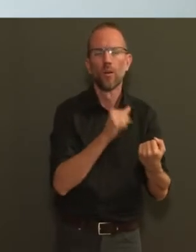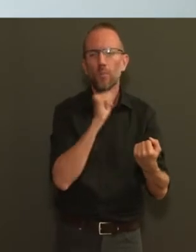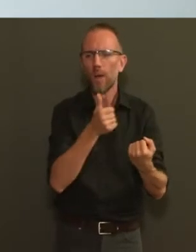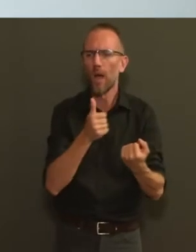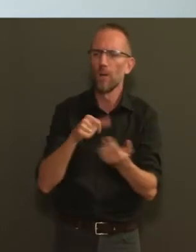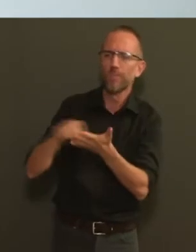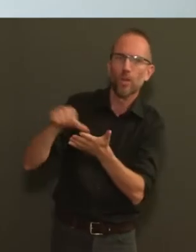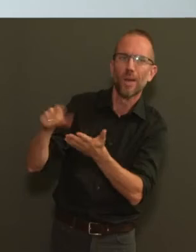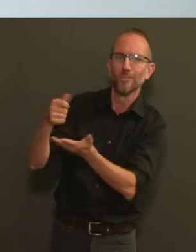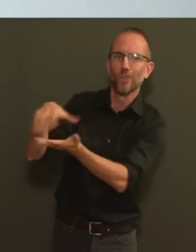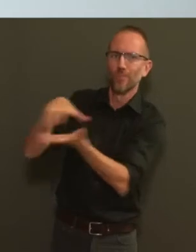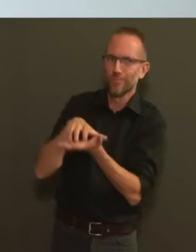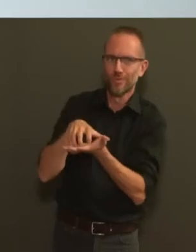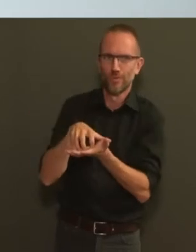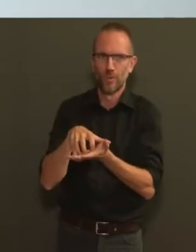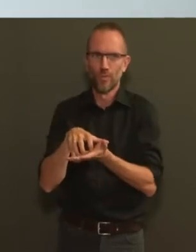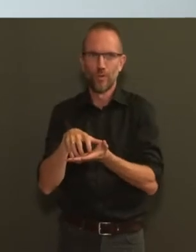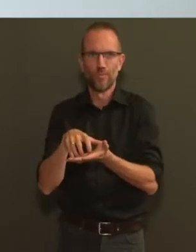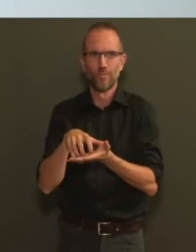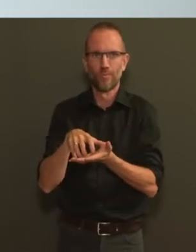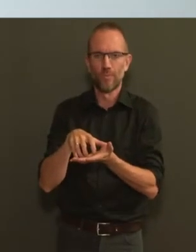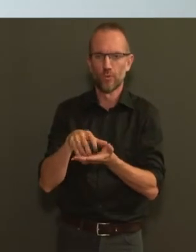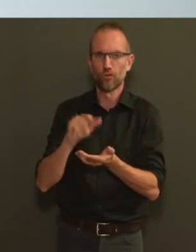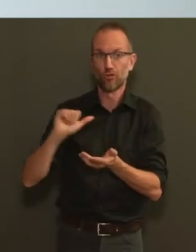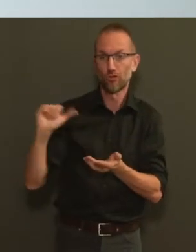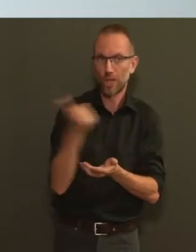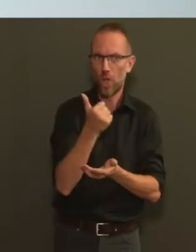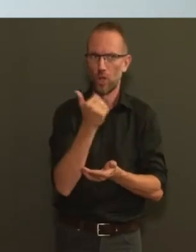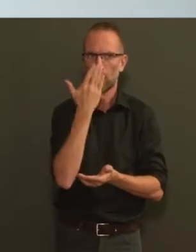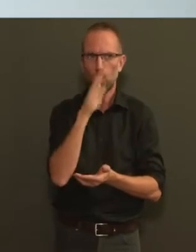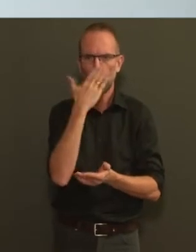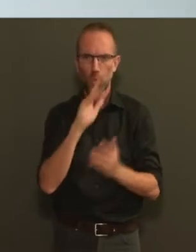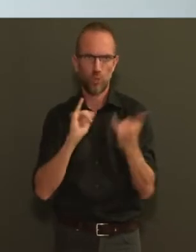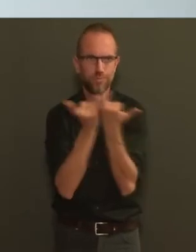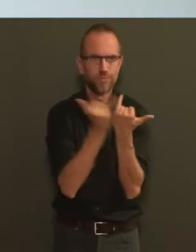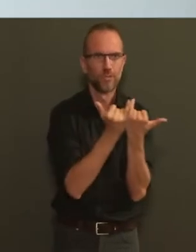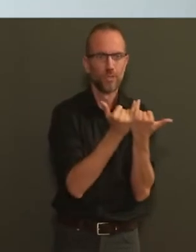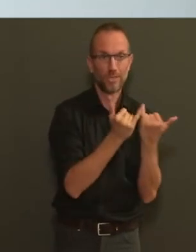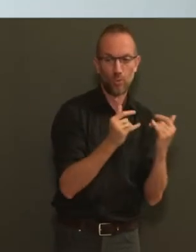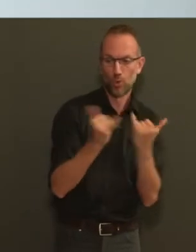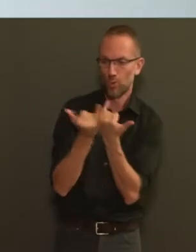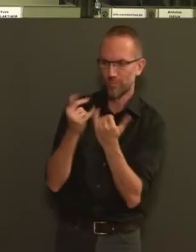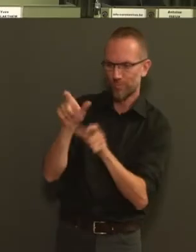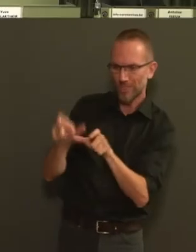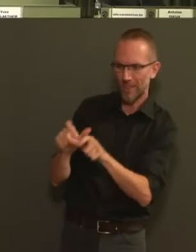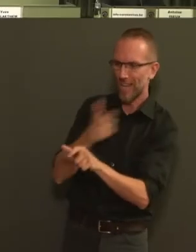vous à des gens qui sont à risque, à des personnes âgées. Songez-y, c'est tout aussi important. Merci beaucoup.